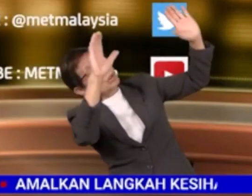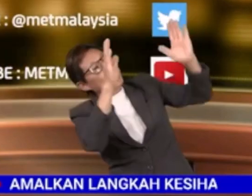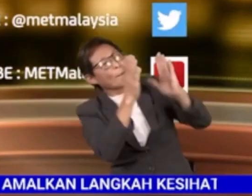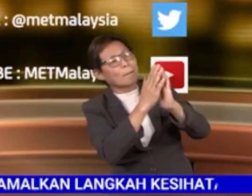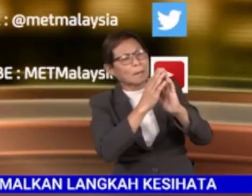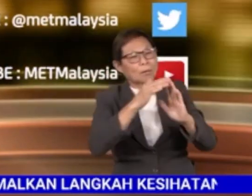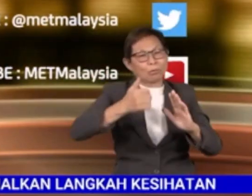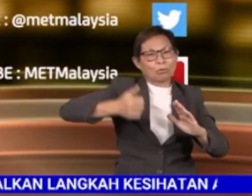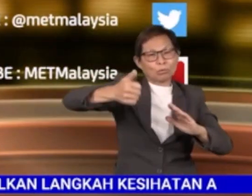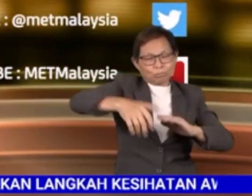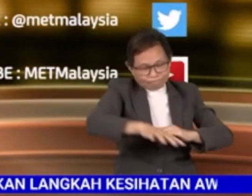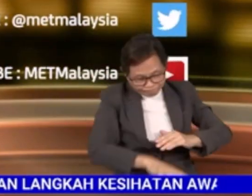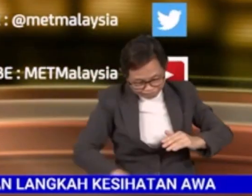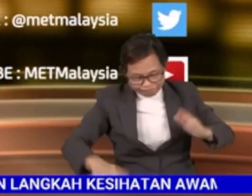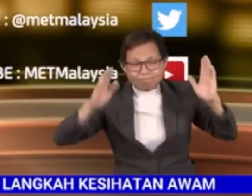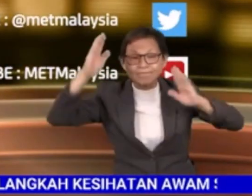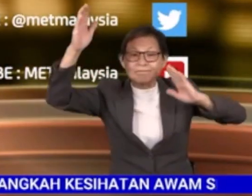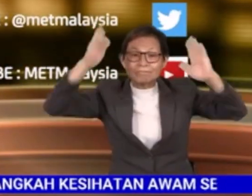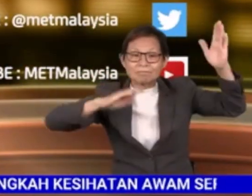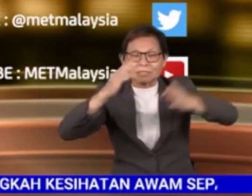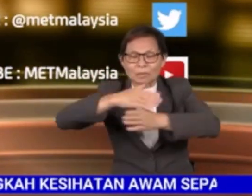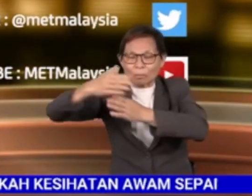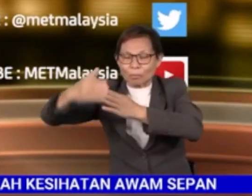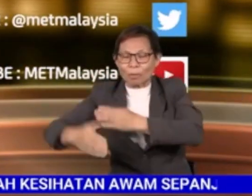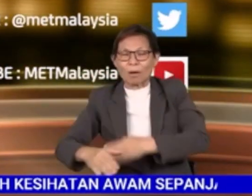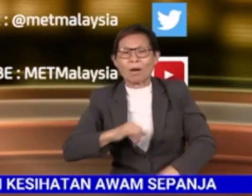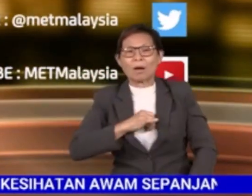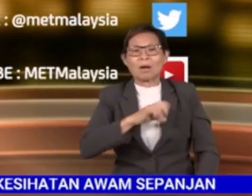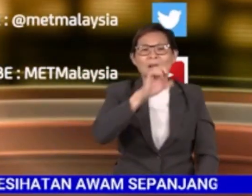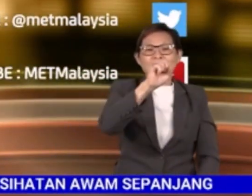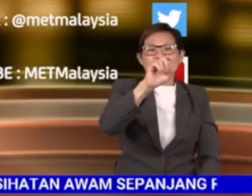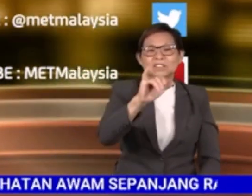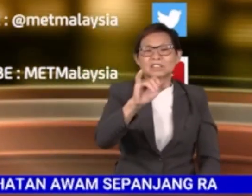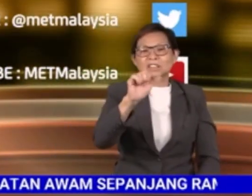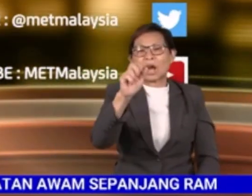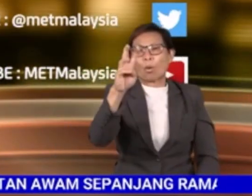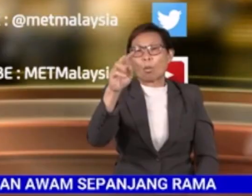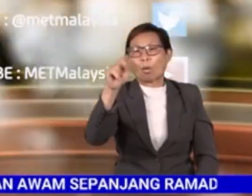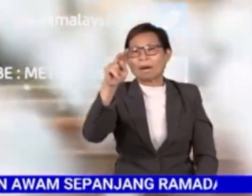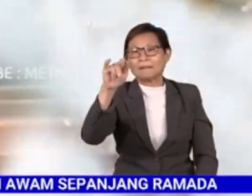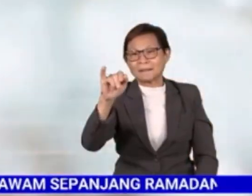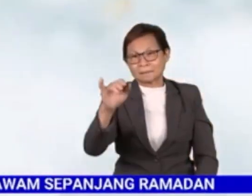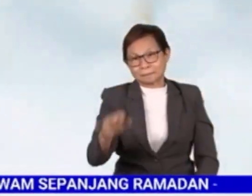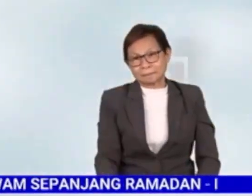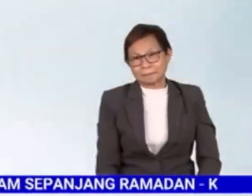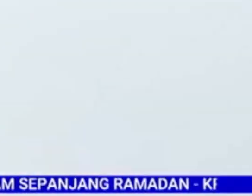bandar-bandar utama di seluruh Malaysia. Sekian, Syazwani Yahya. Assalamualaikum.